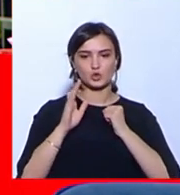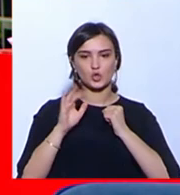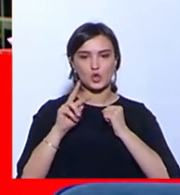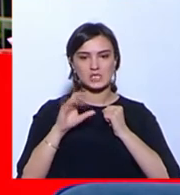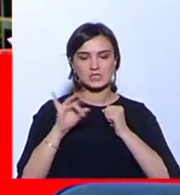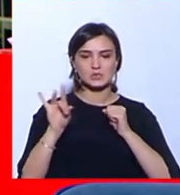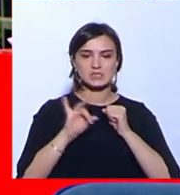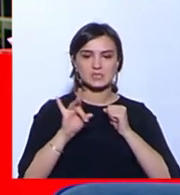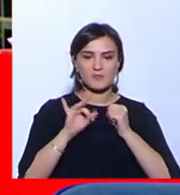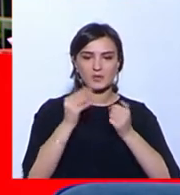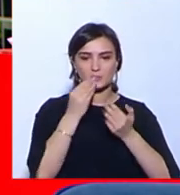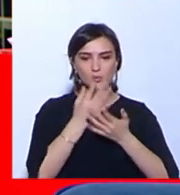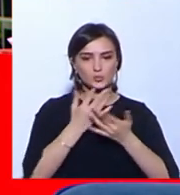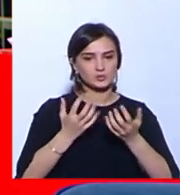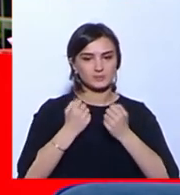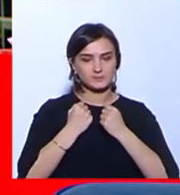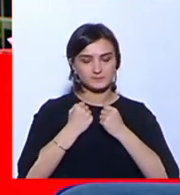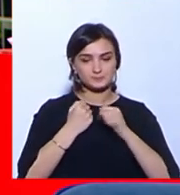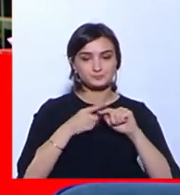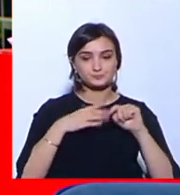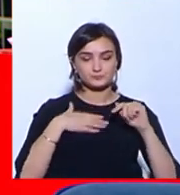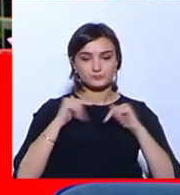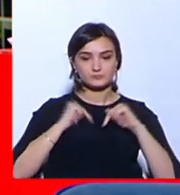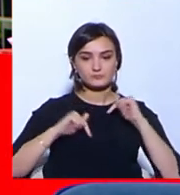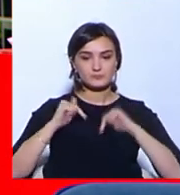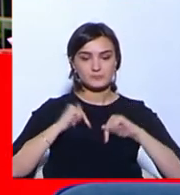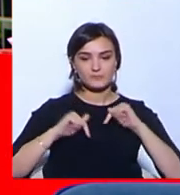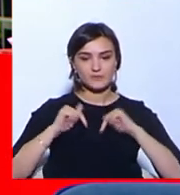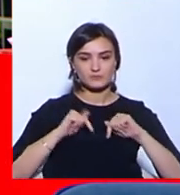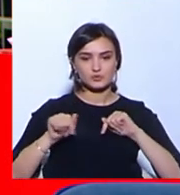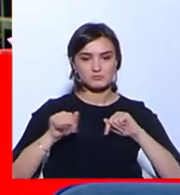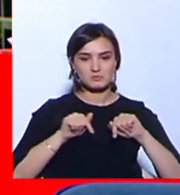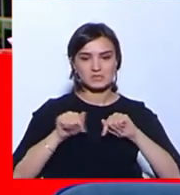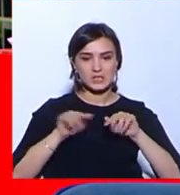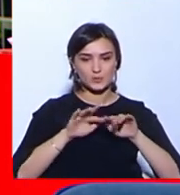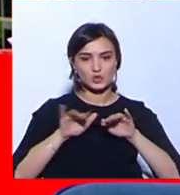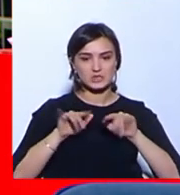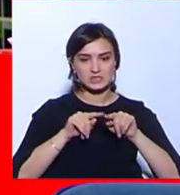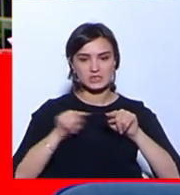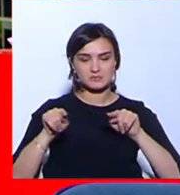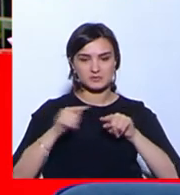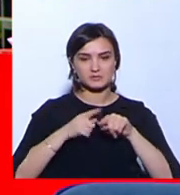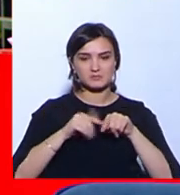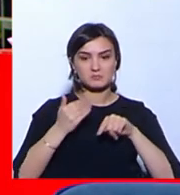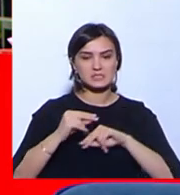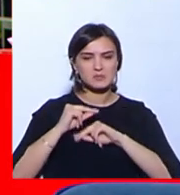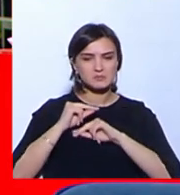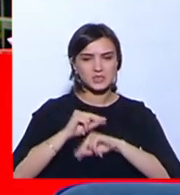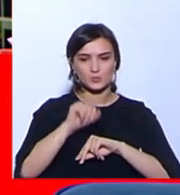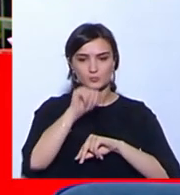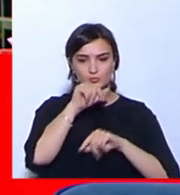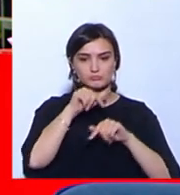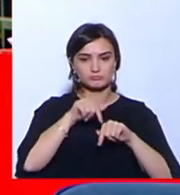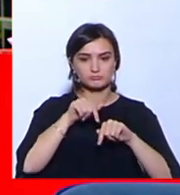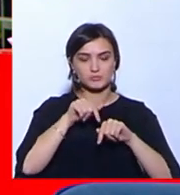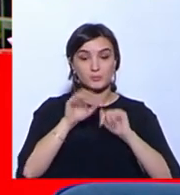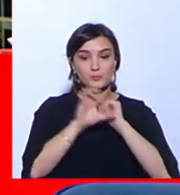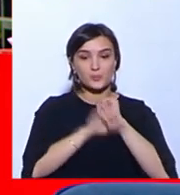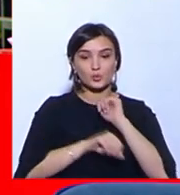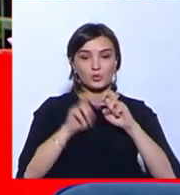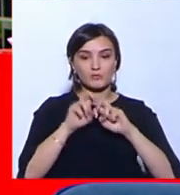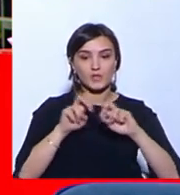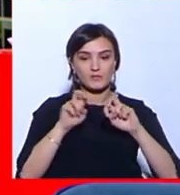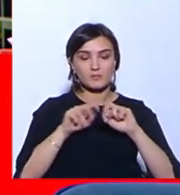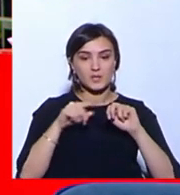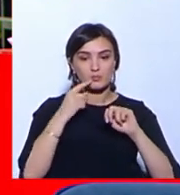ან ცხიმოვანი პროდუქტებისა, რომ ჩვენს ორგანიზმში მიმდინარე პროცესების დამსახურები ძალიან ბევრი რამ იცვლება, უფრო მეტიც ბოლო კვლევები